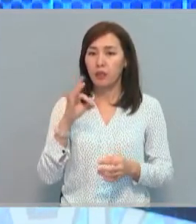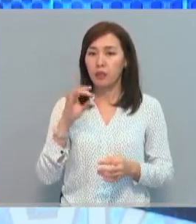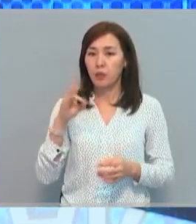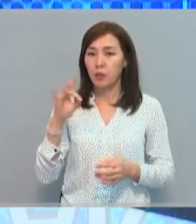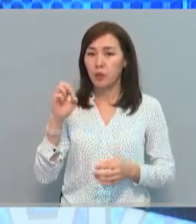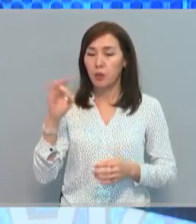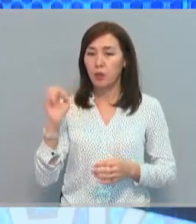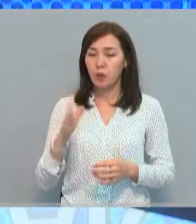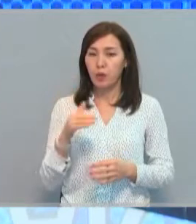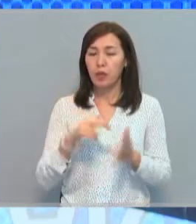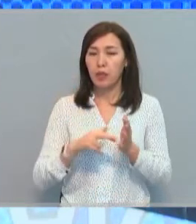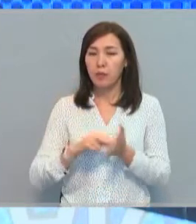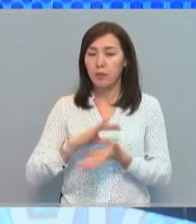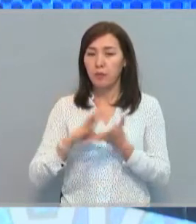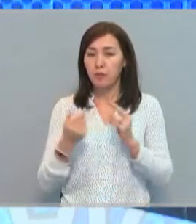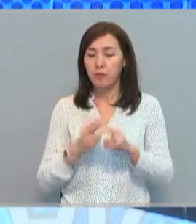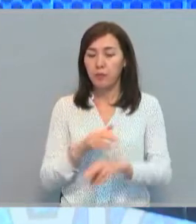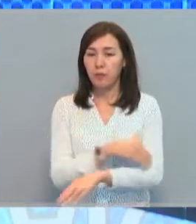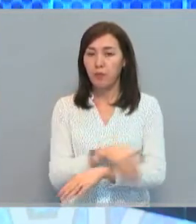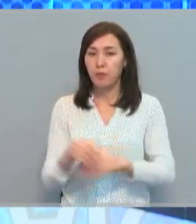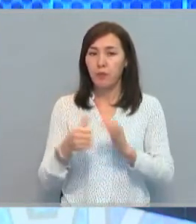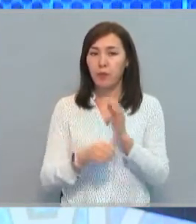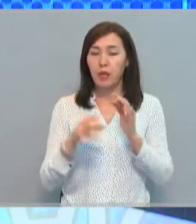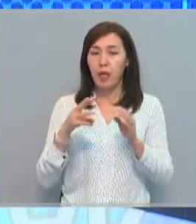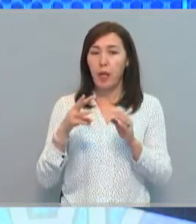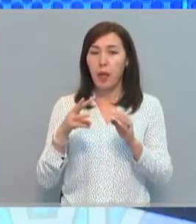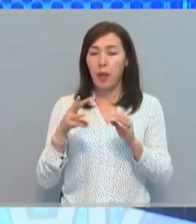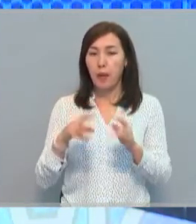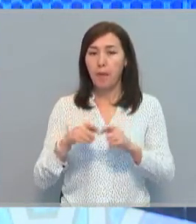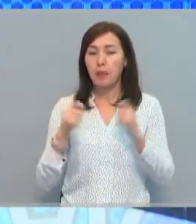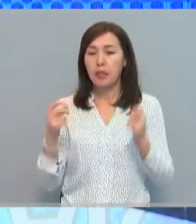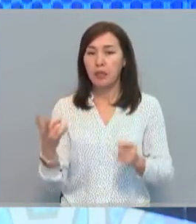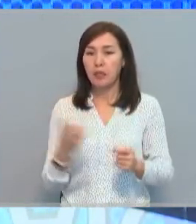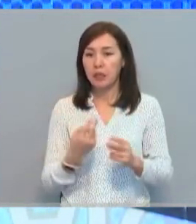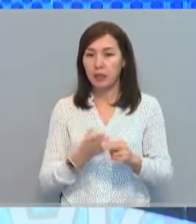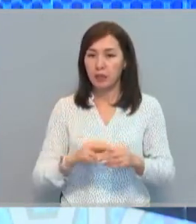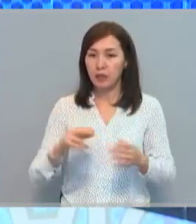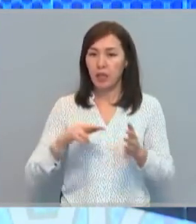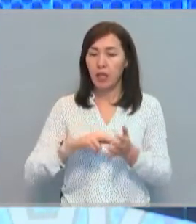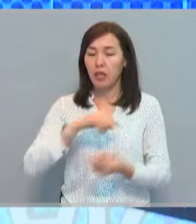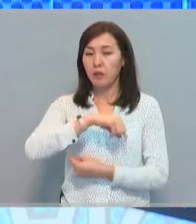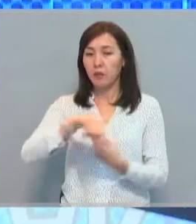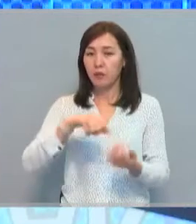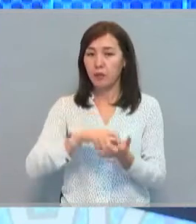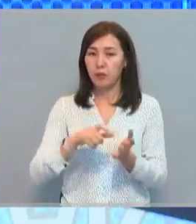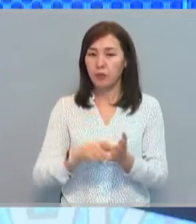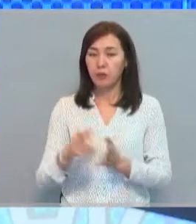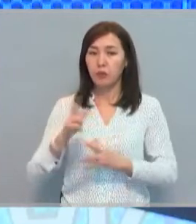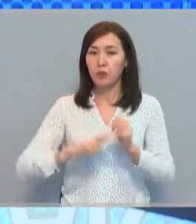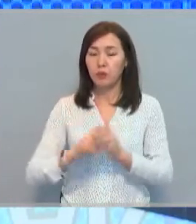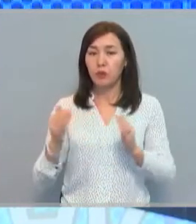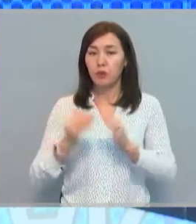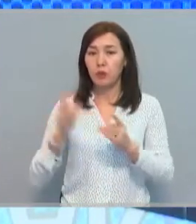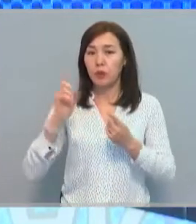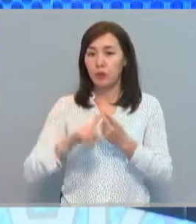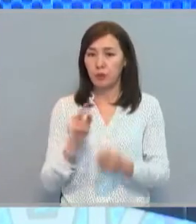бойы себебі жоспар бойынша аталған көшелер 60 метрге кеңейтілуі керек. Осы мәселе қалалық кәсіпкерлер палатасының құрылыс және тұрғын